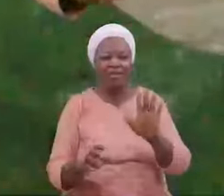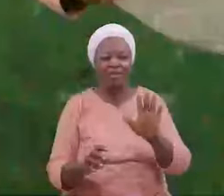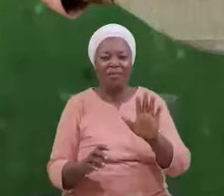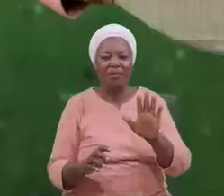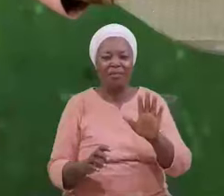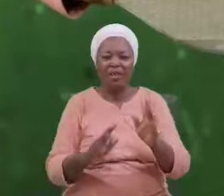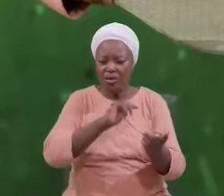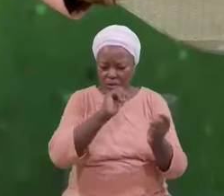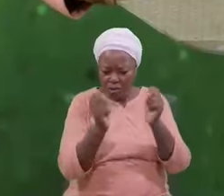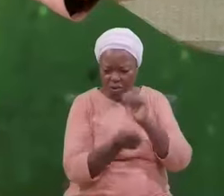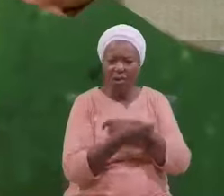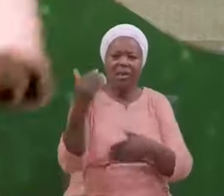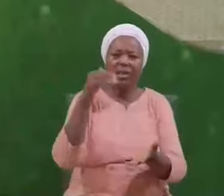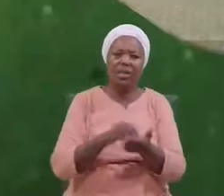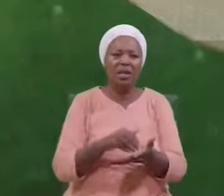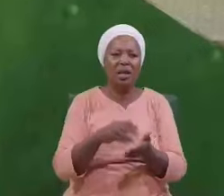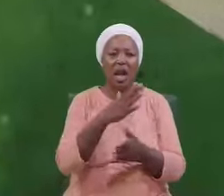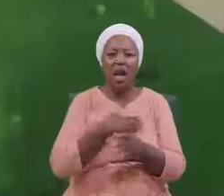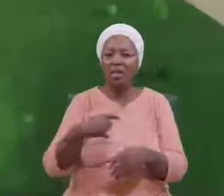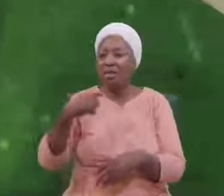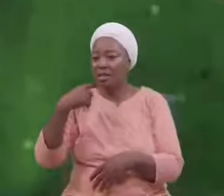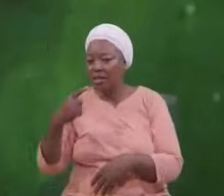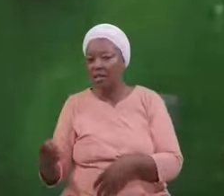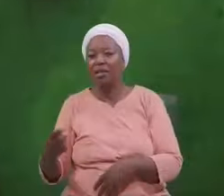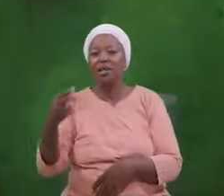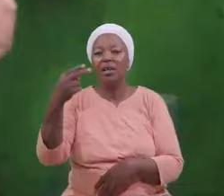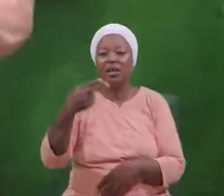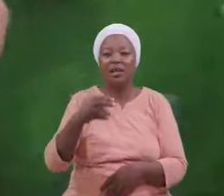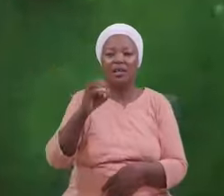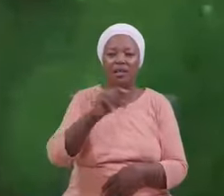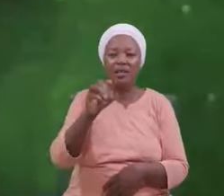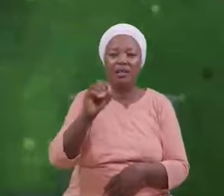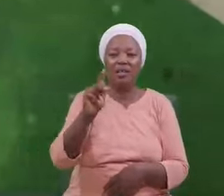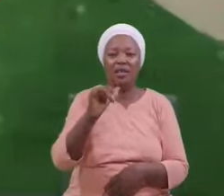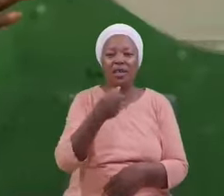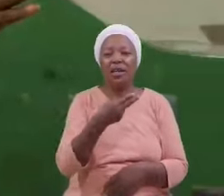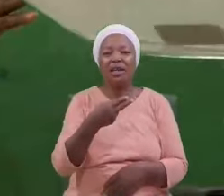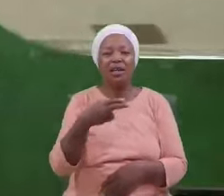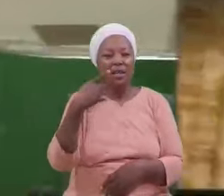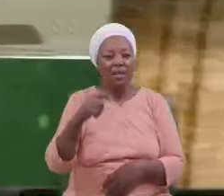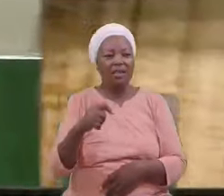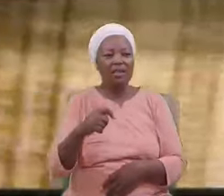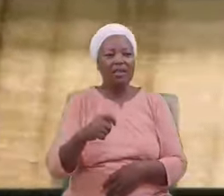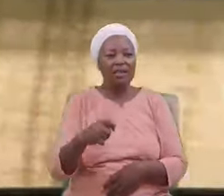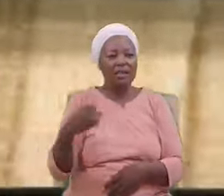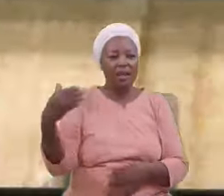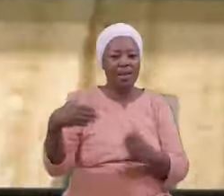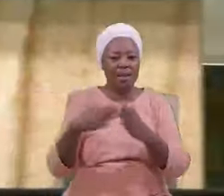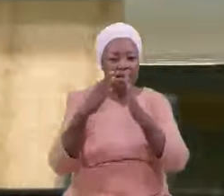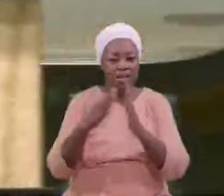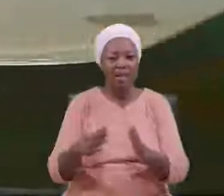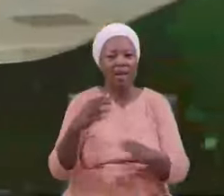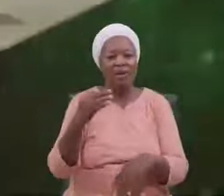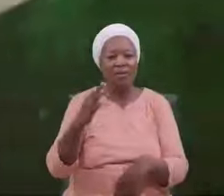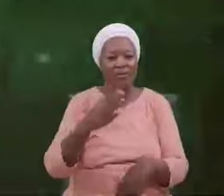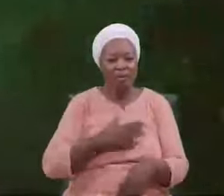Retourne et dis à Ézéchias, chef de mon peuple.